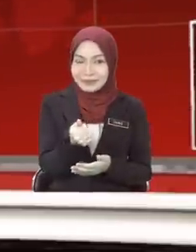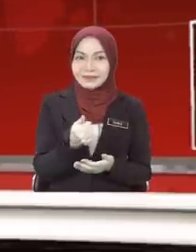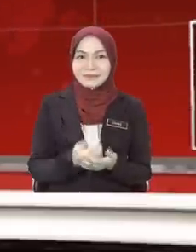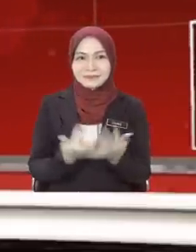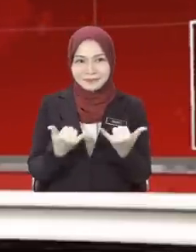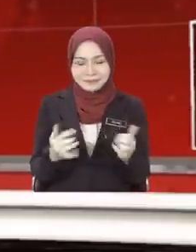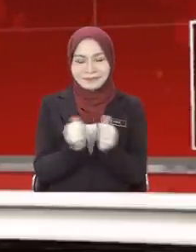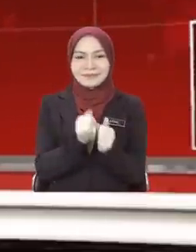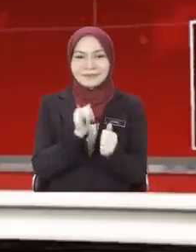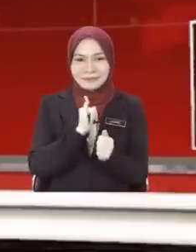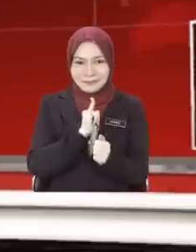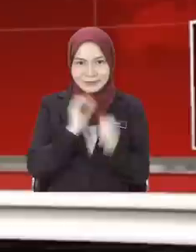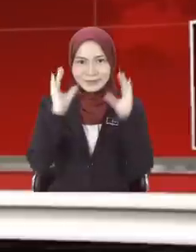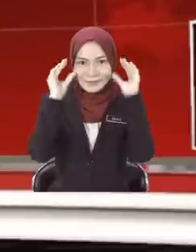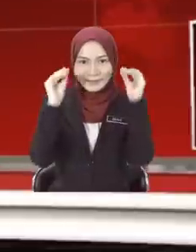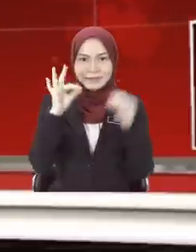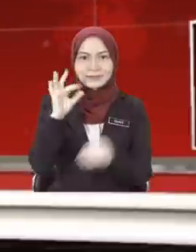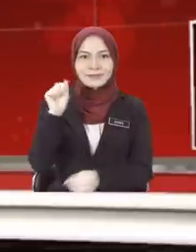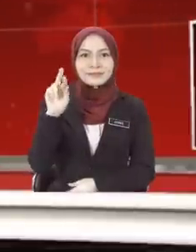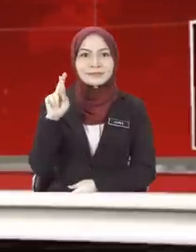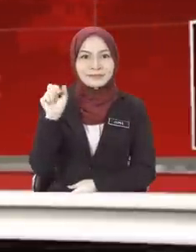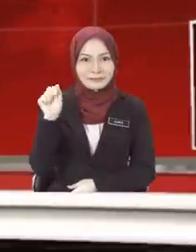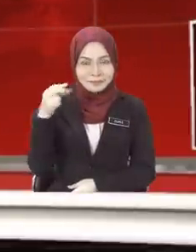sedang bersama dengan saya